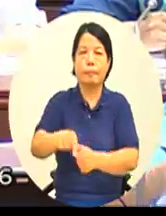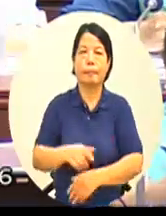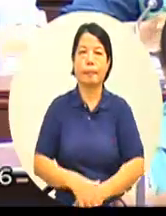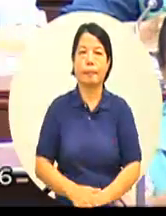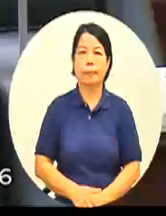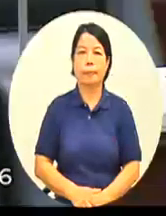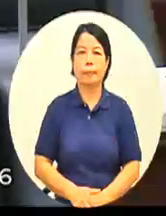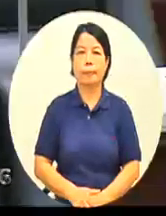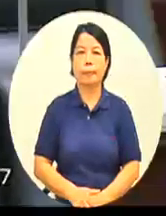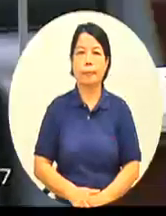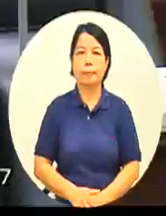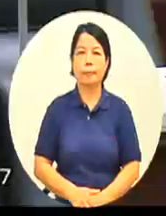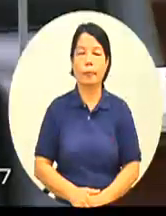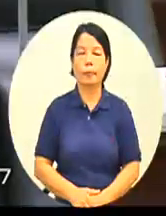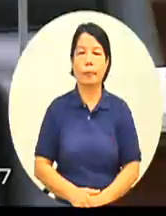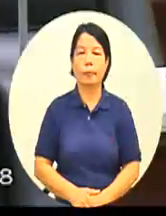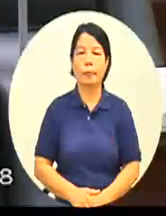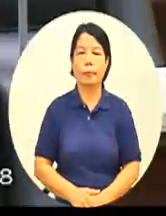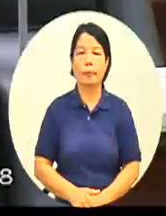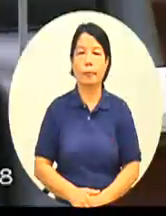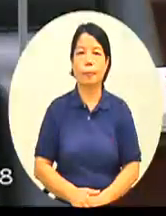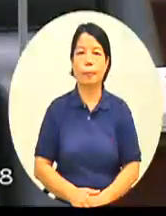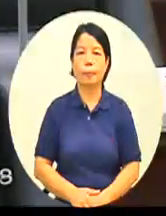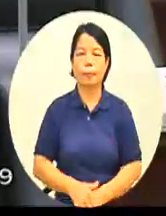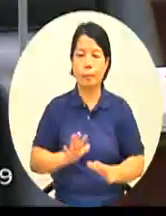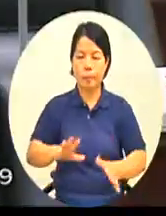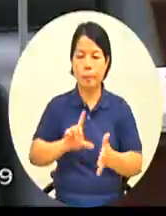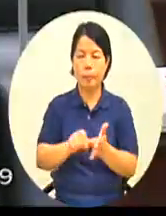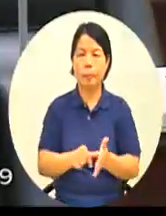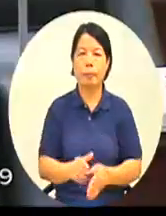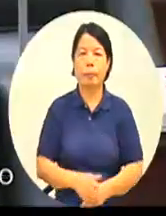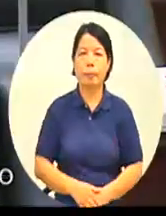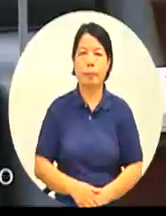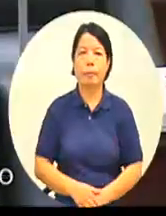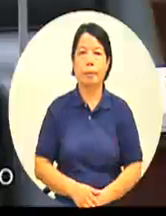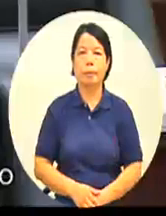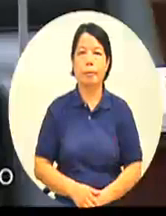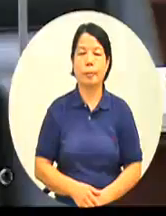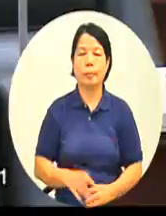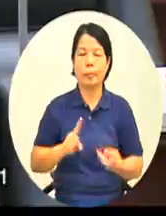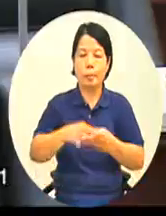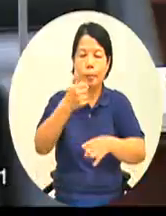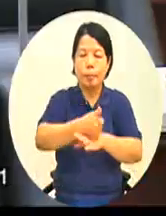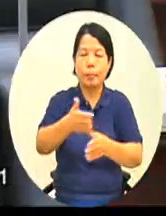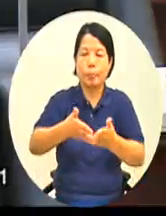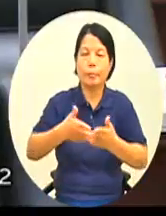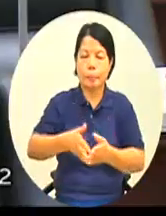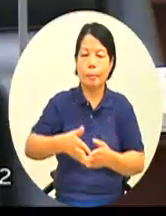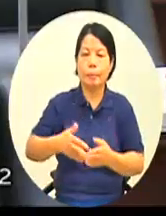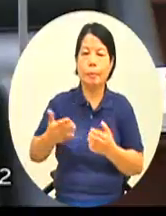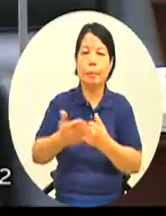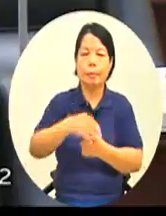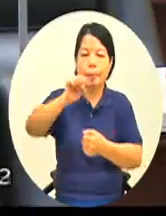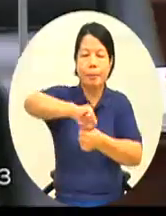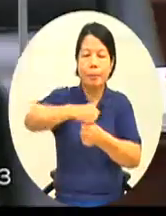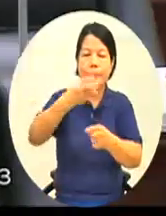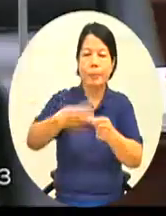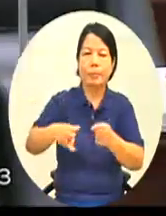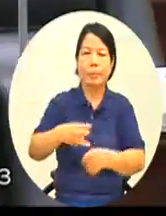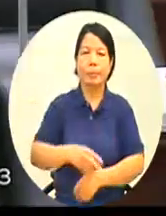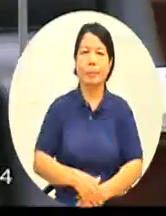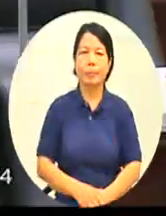长。那您先请坐。那接下来时间呢，我可能要先跟主席要一下时间，我可能需要再3分钟